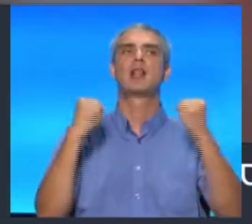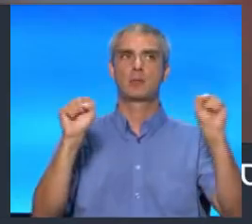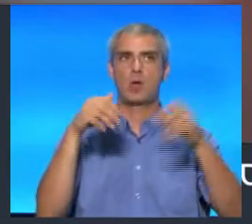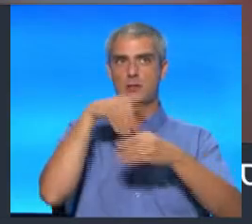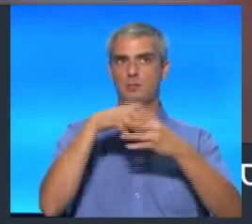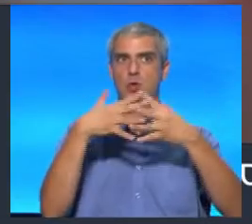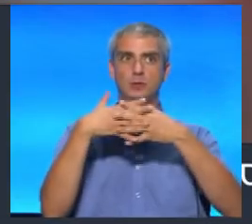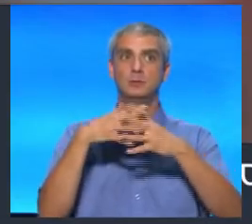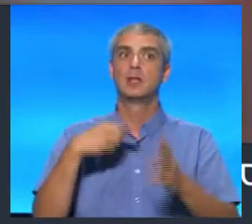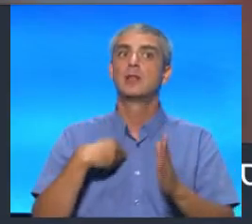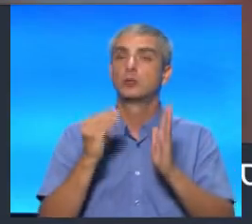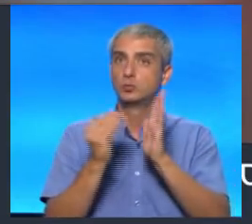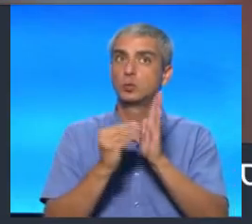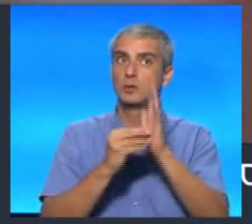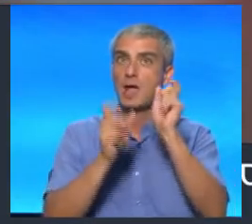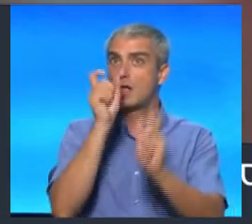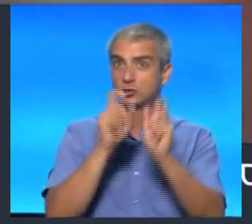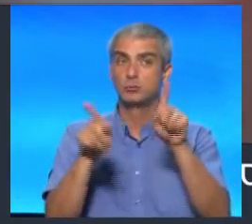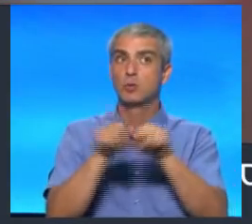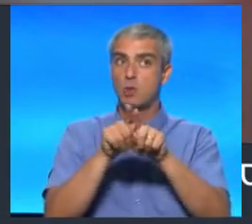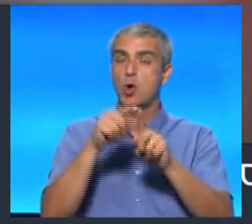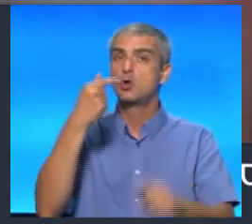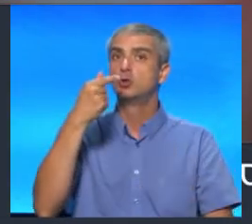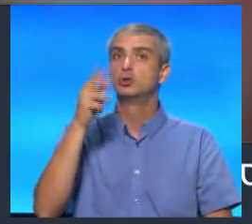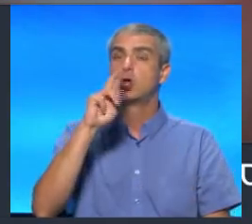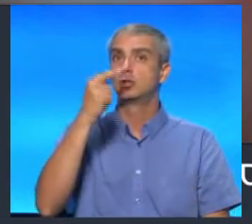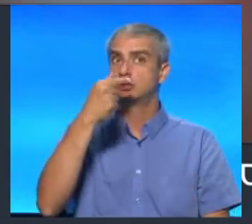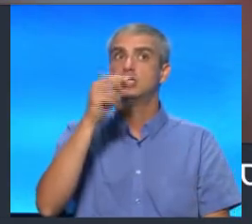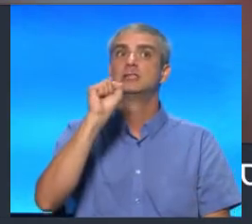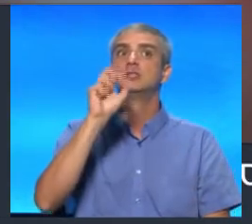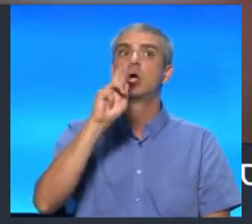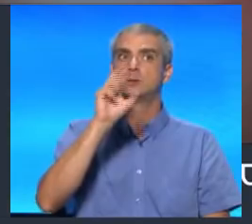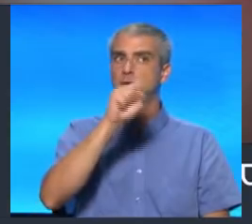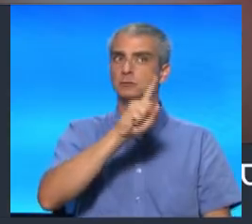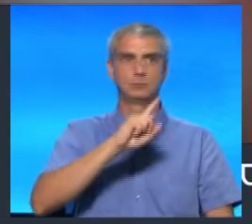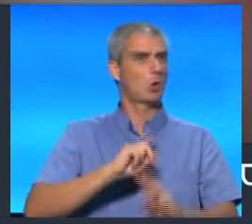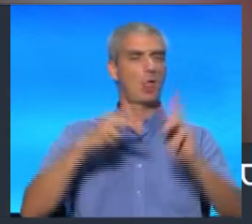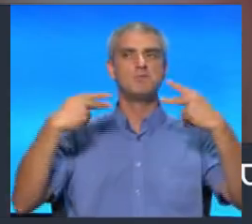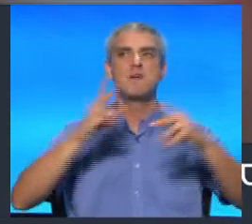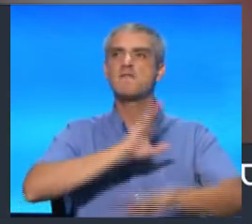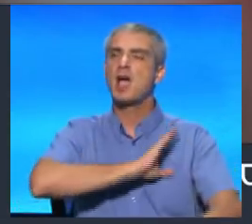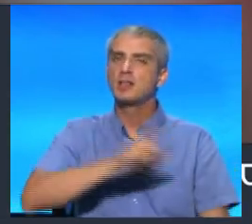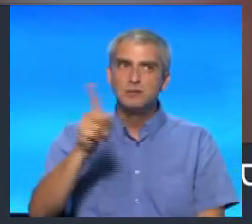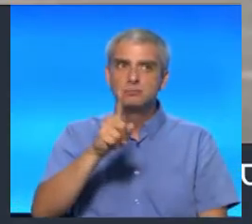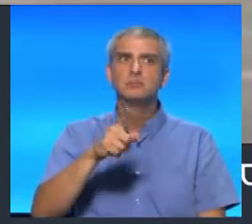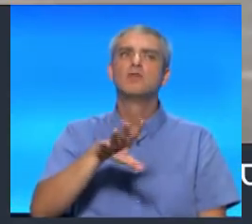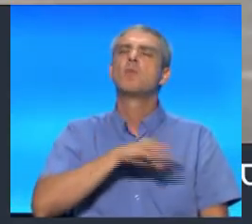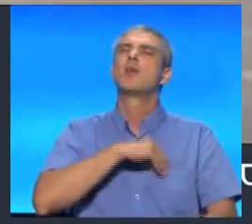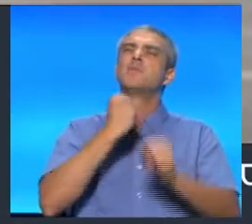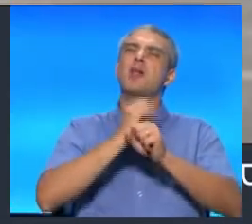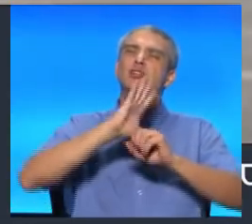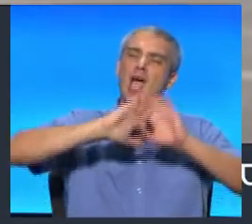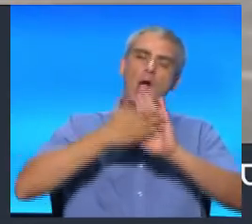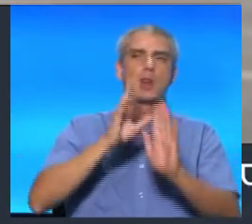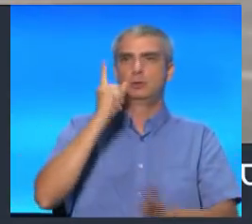We need people like George Soros, who is fearless and willing to step up. ביולי